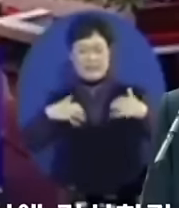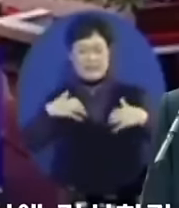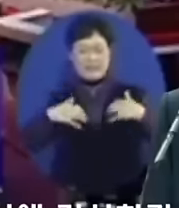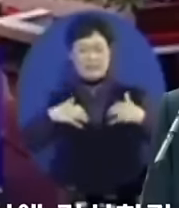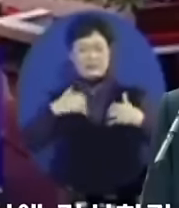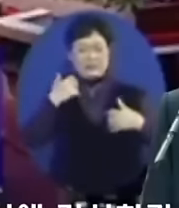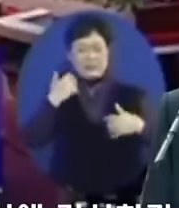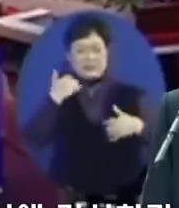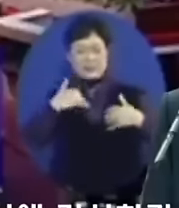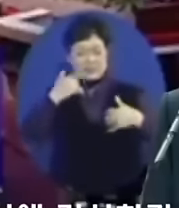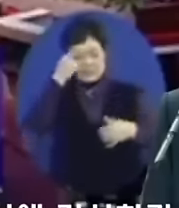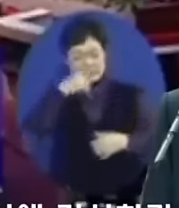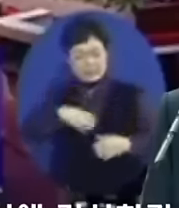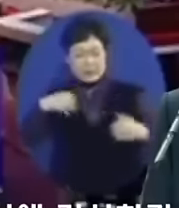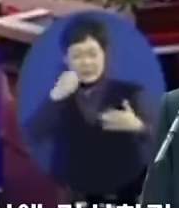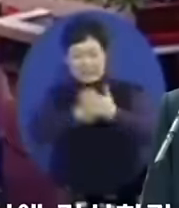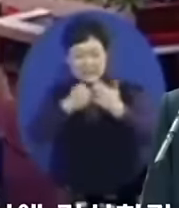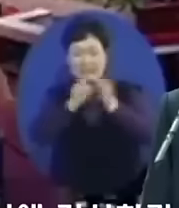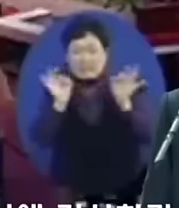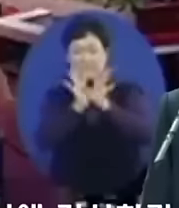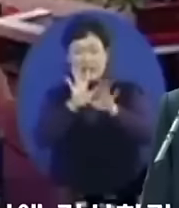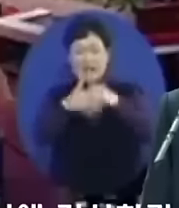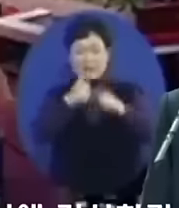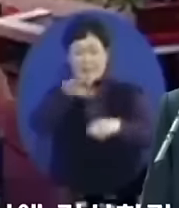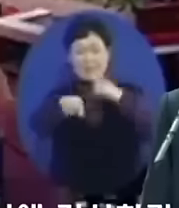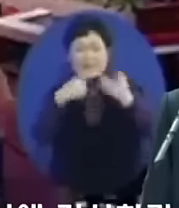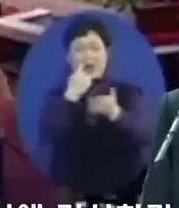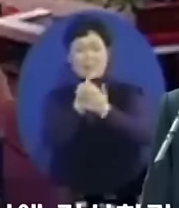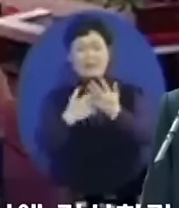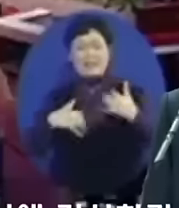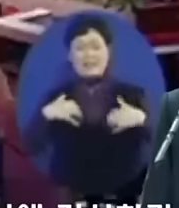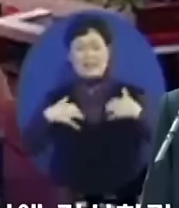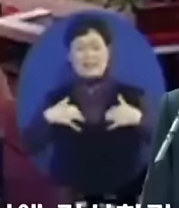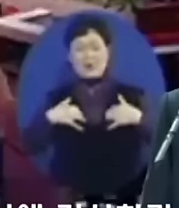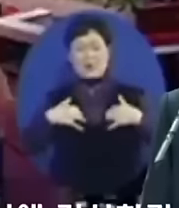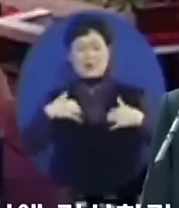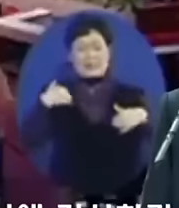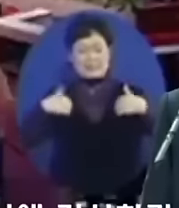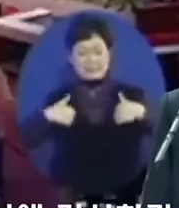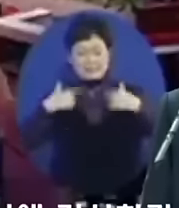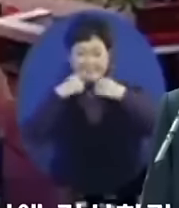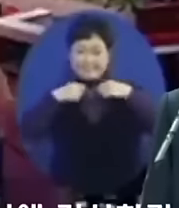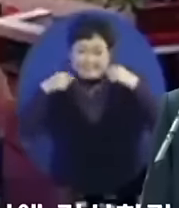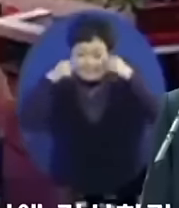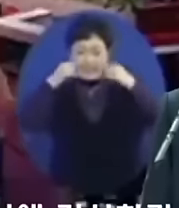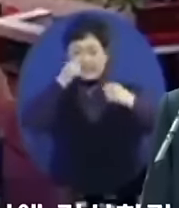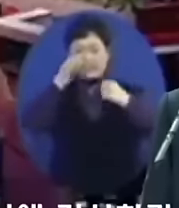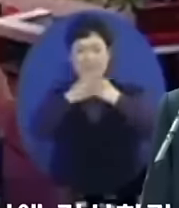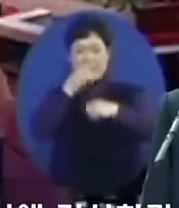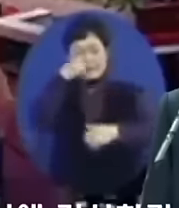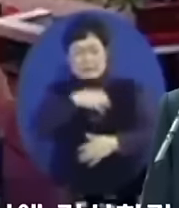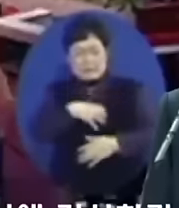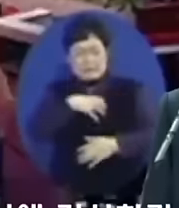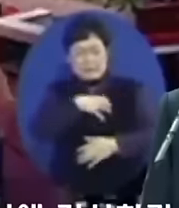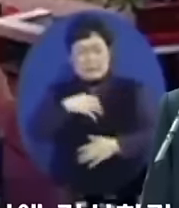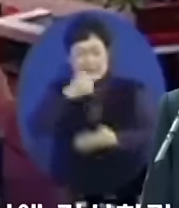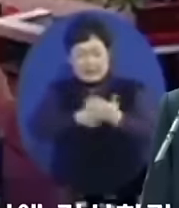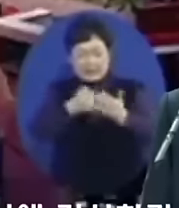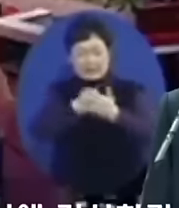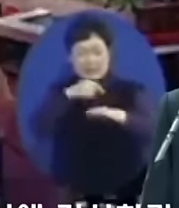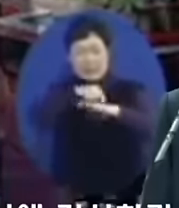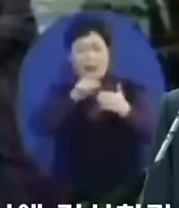슬픔과 탄식이 사라지리라. 하나님 앞에 나오면 희락을 띠고 기쁨과 즐거움을 얻으리니 슬픔과 탄식이 마음에